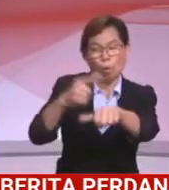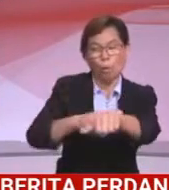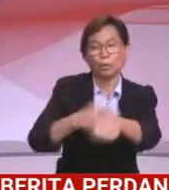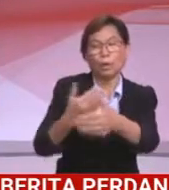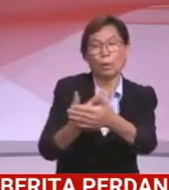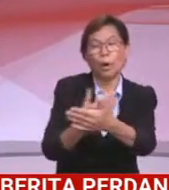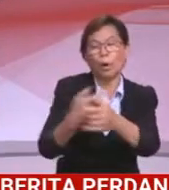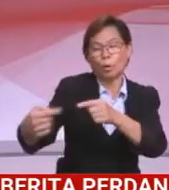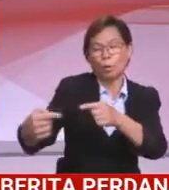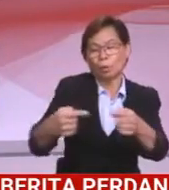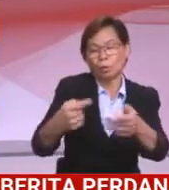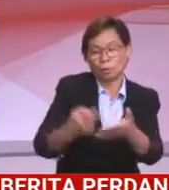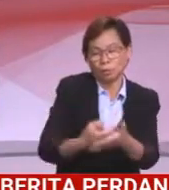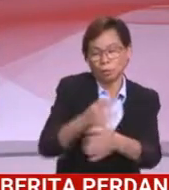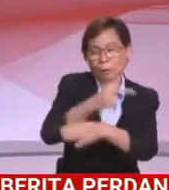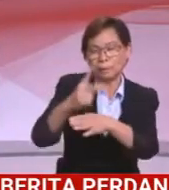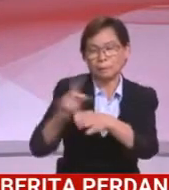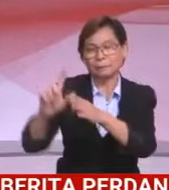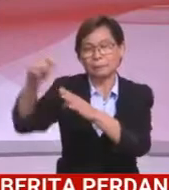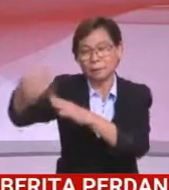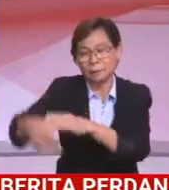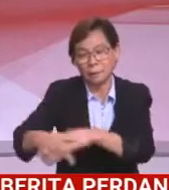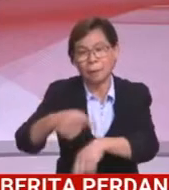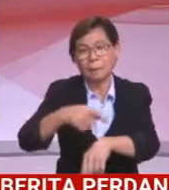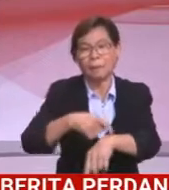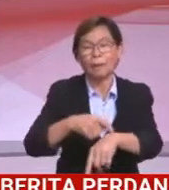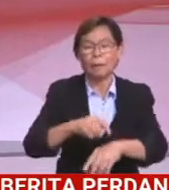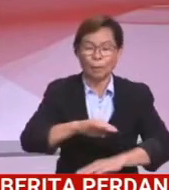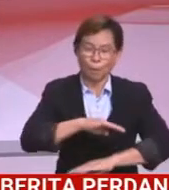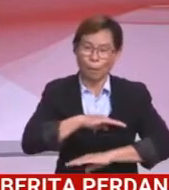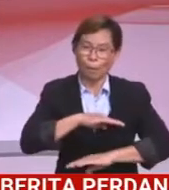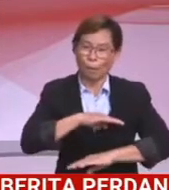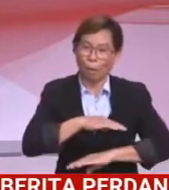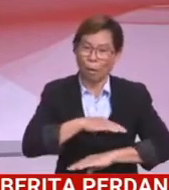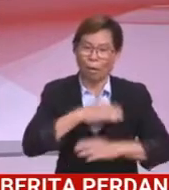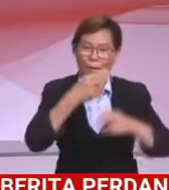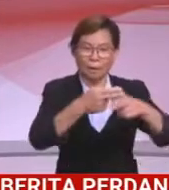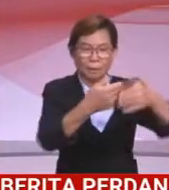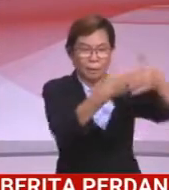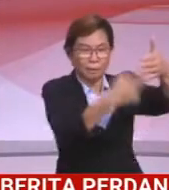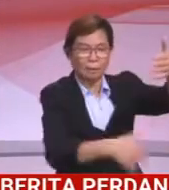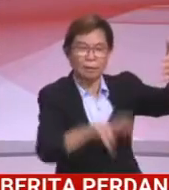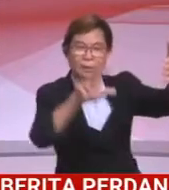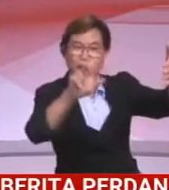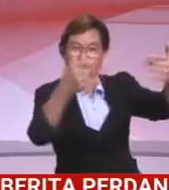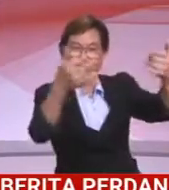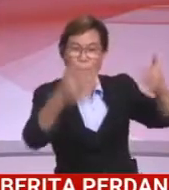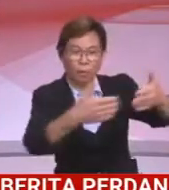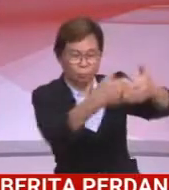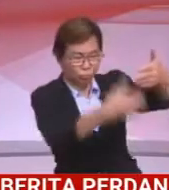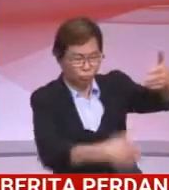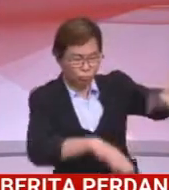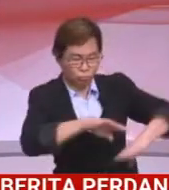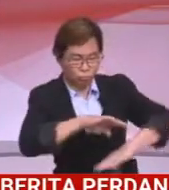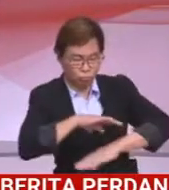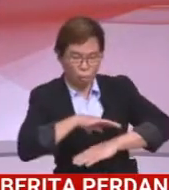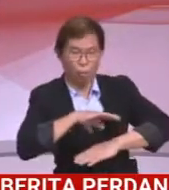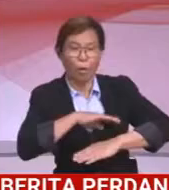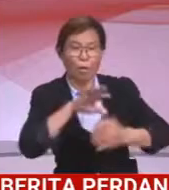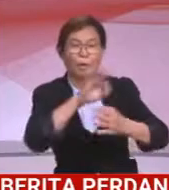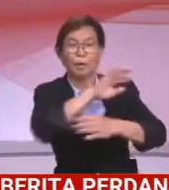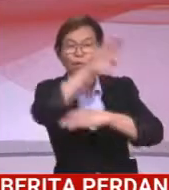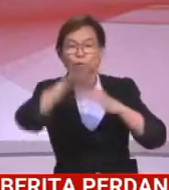baharu Liga hoki kebangsaan kelak pada masa sama beliau berpuas hati dengan senarai 30 pemain yang dipilih bagi semua